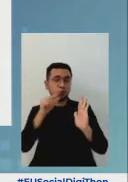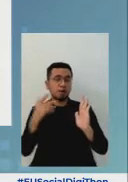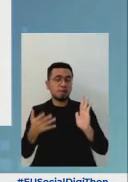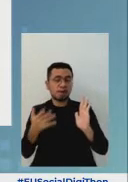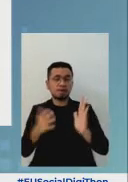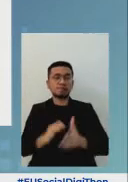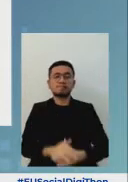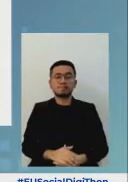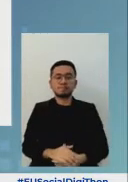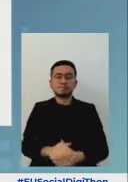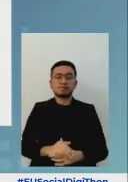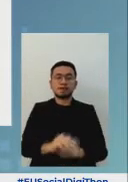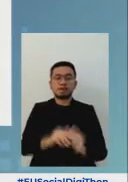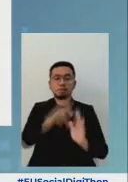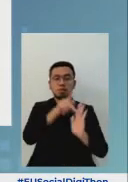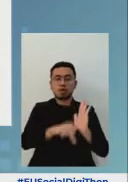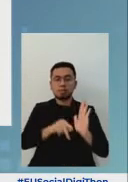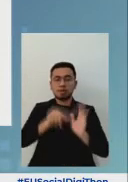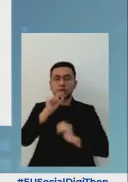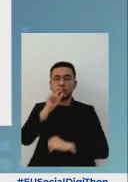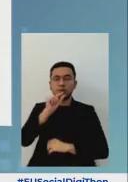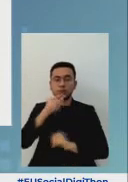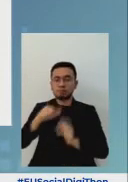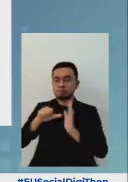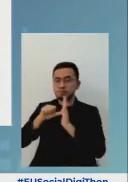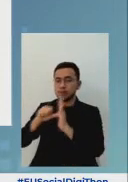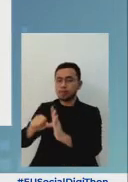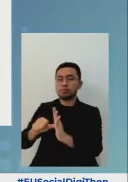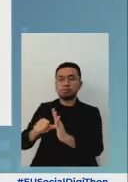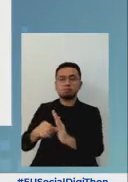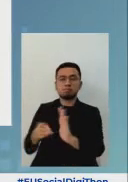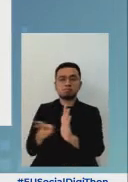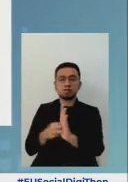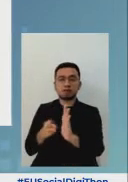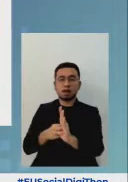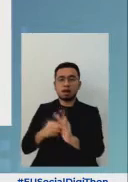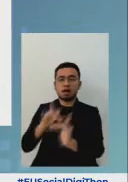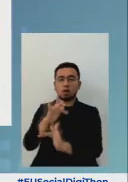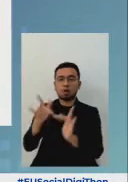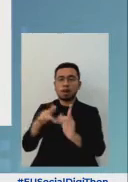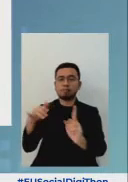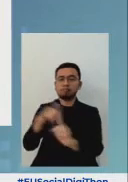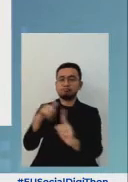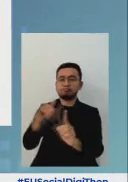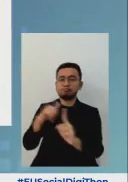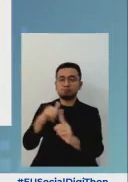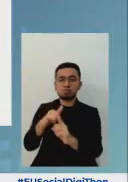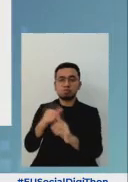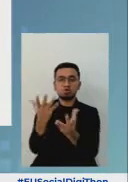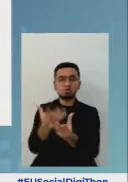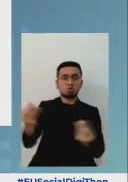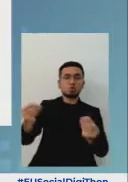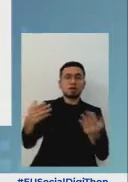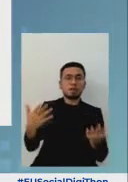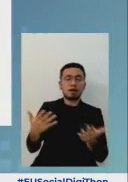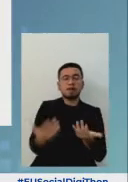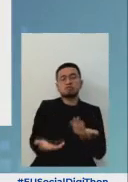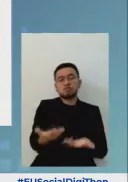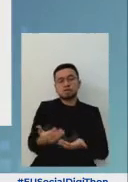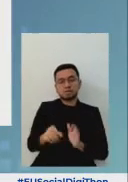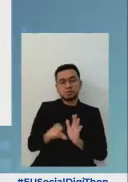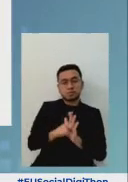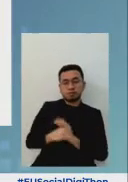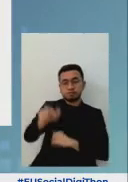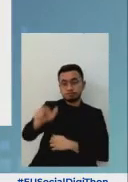atau membantu berkontribusi pada penanganan permasalahan cyberbullying, baik itu dukungan dan bantuan terhadap